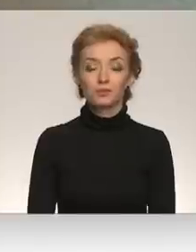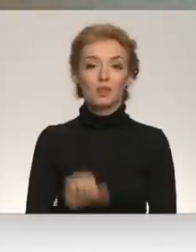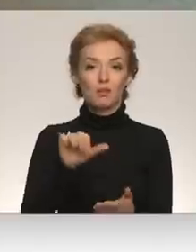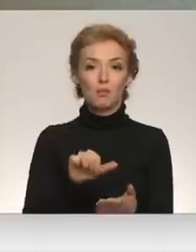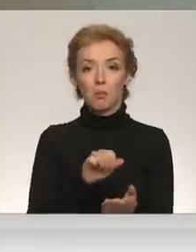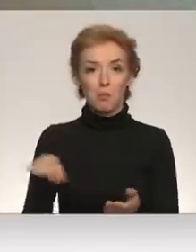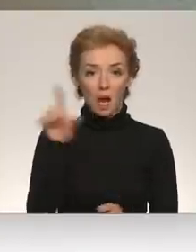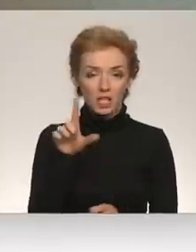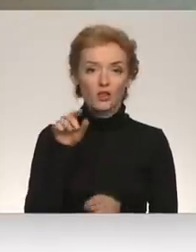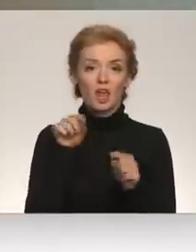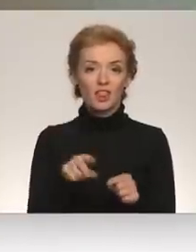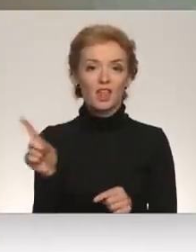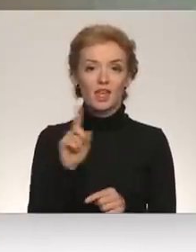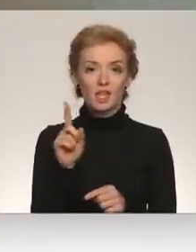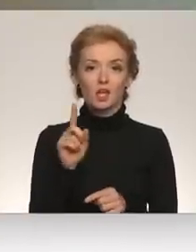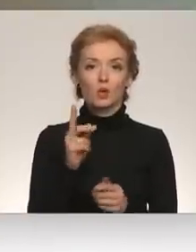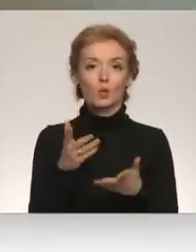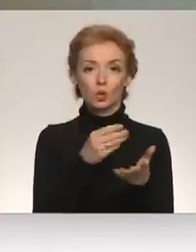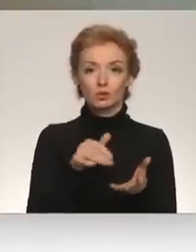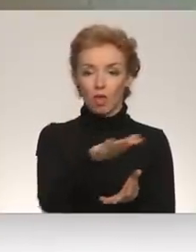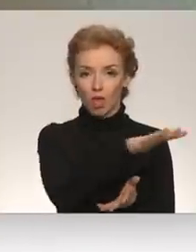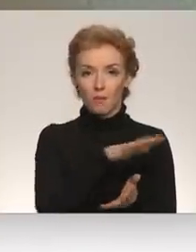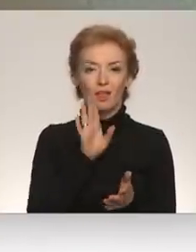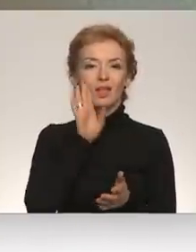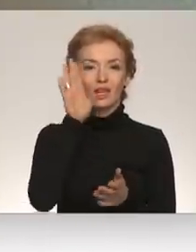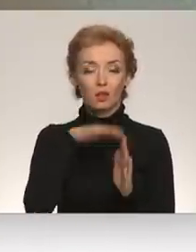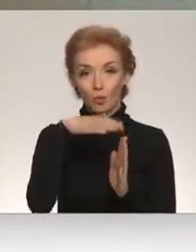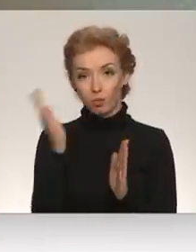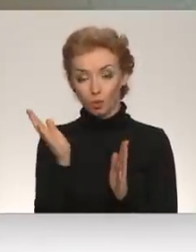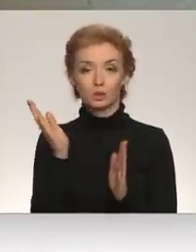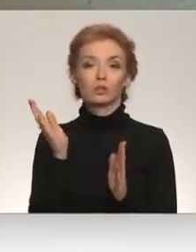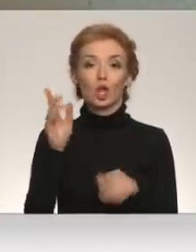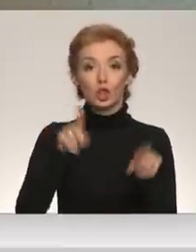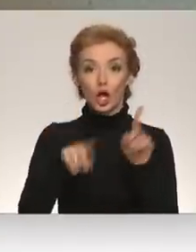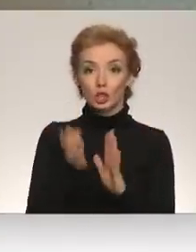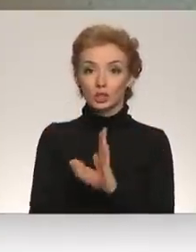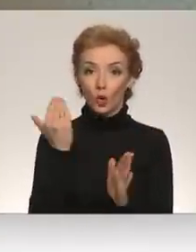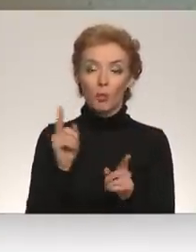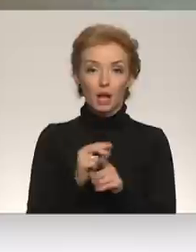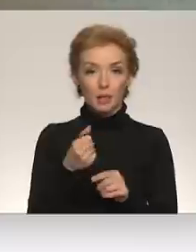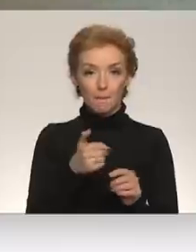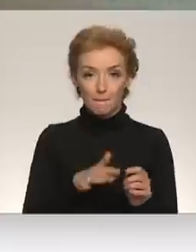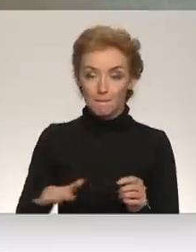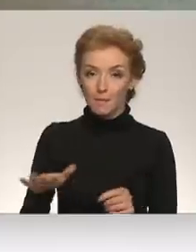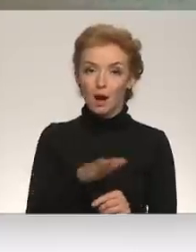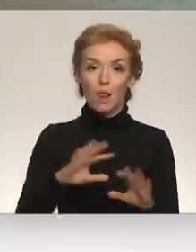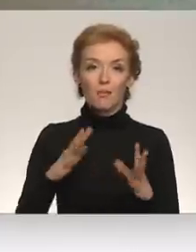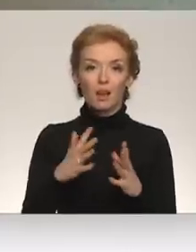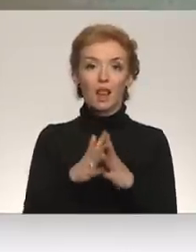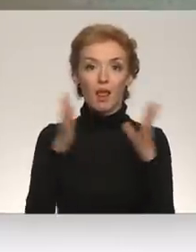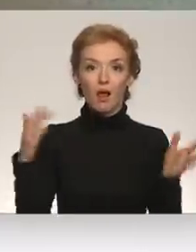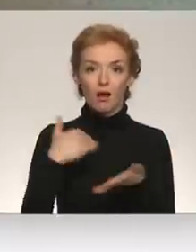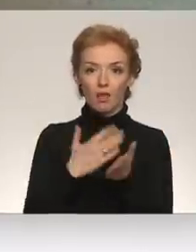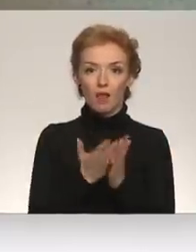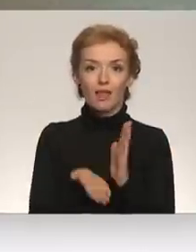Galvenokārt tie ir bijuši Kurzemē rīta pusē. Atsevišķi izsaukumi ir arī Zemgalē bijuši, bet lielākā